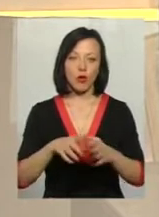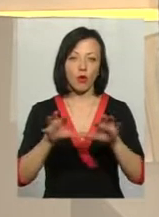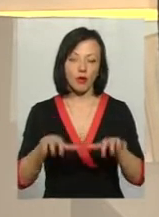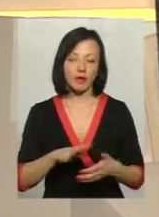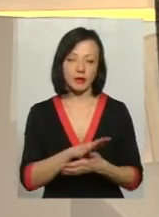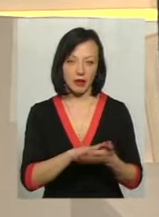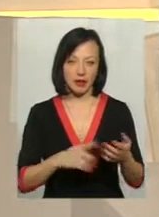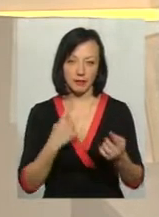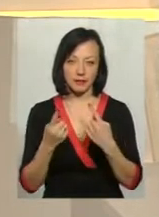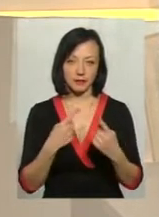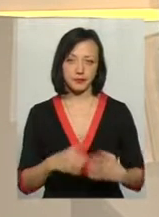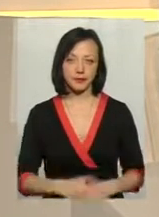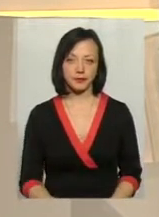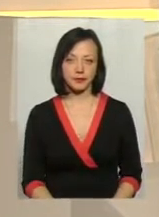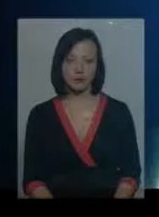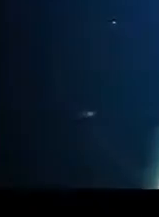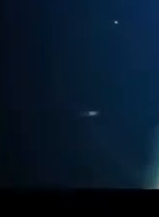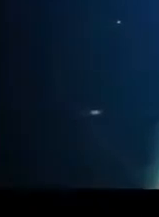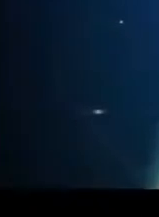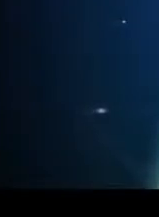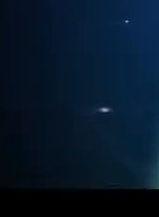далі говоритиму надалі.